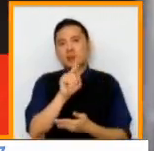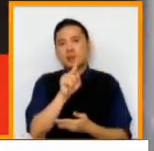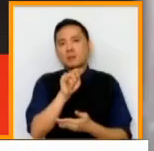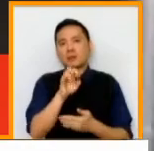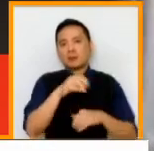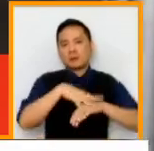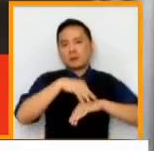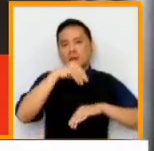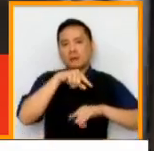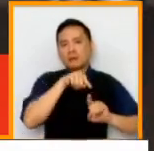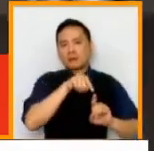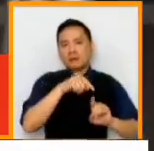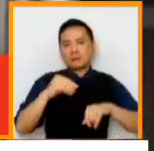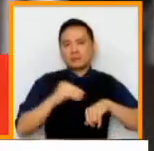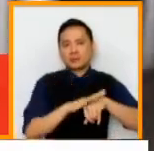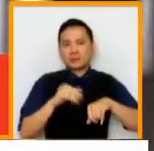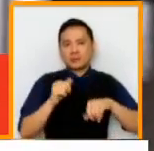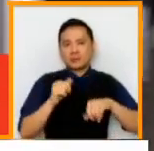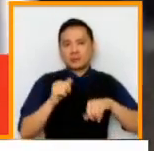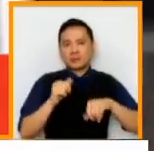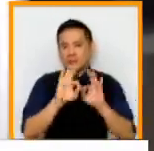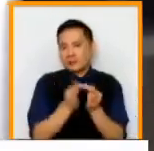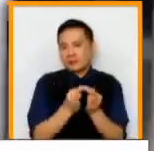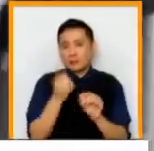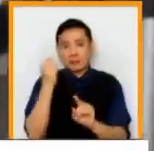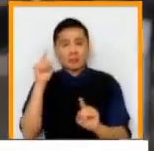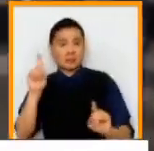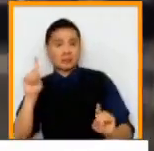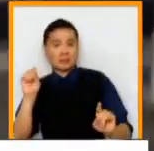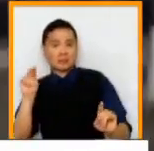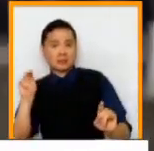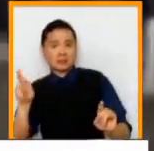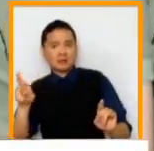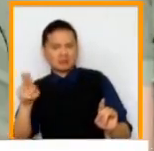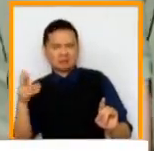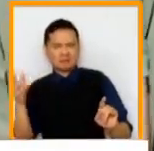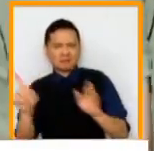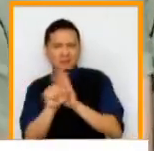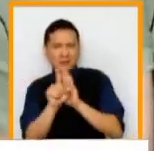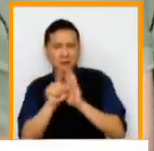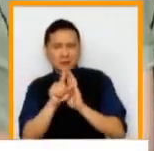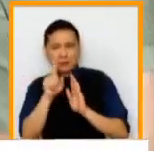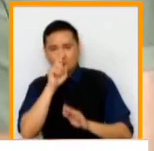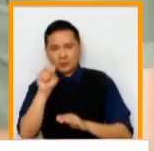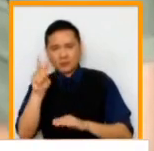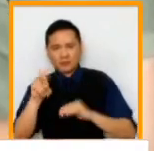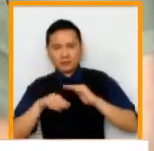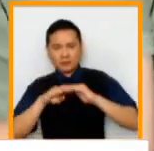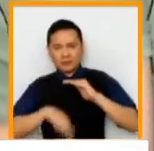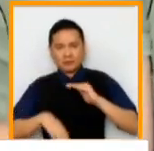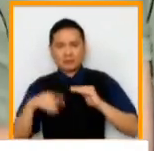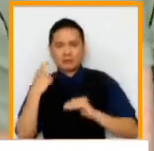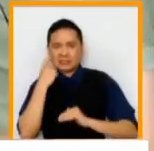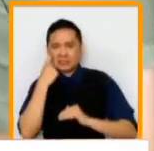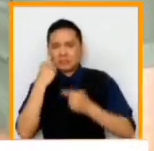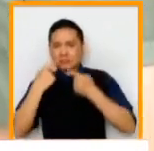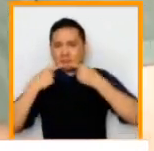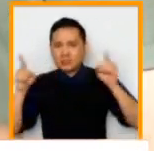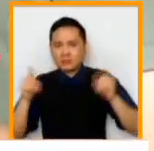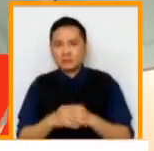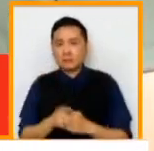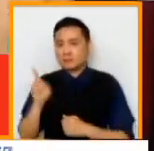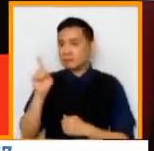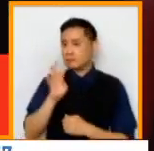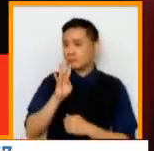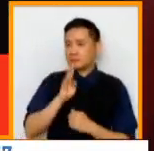araw pinagbawal na ng DENR sa Dolomite Beach ang mga batang edad 12 pababa. Ay kung hindi naman na po kami papapasukin, uuwi na lang po